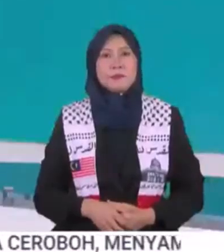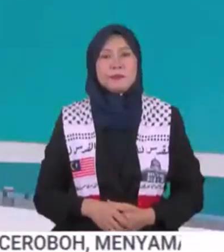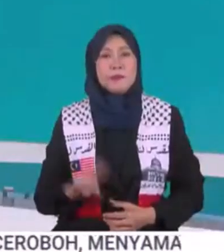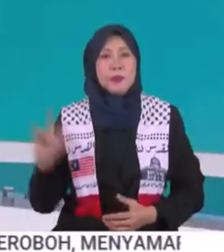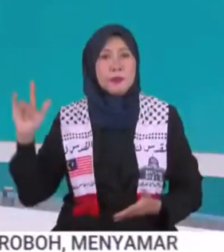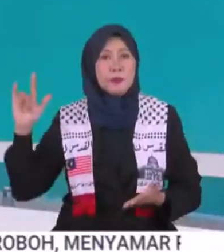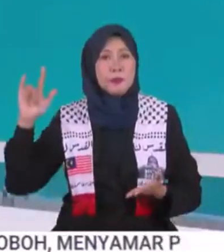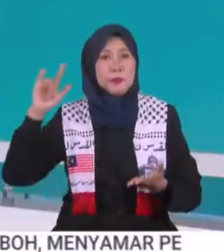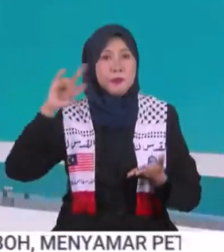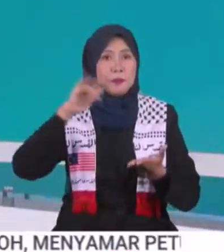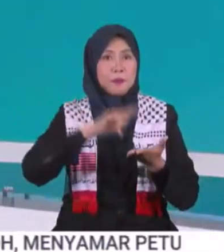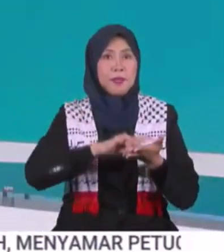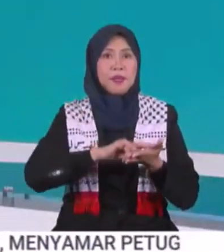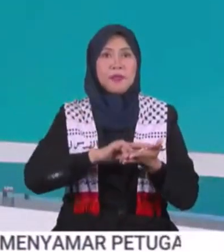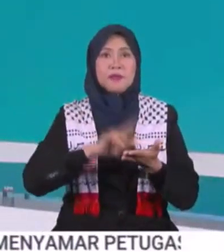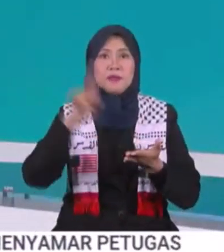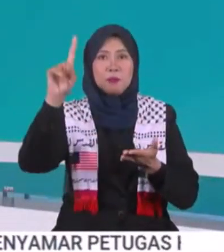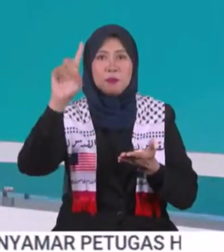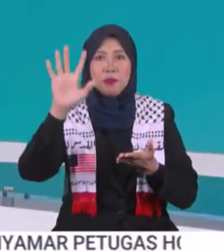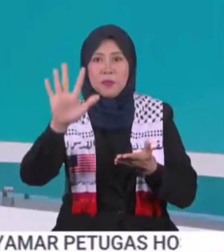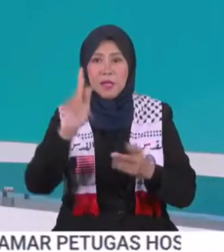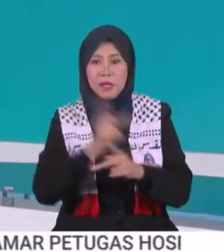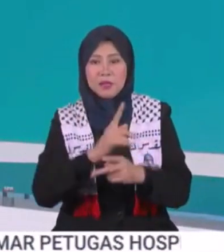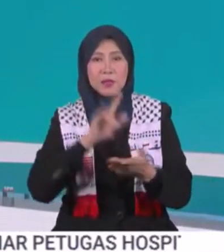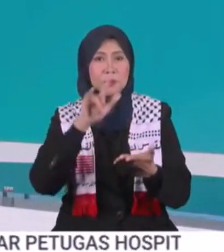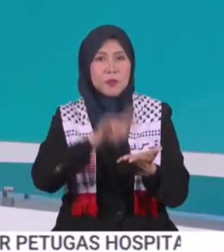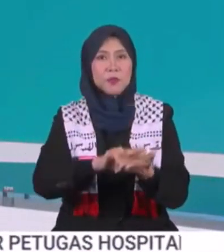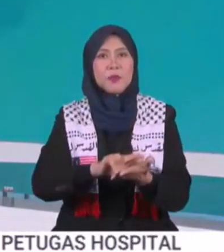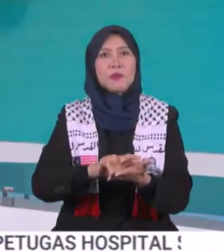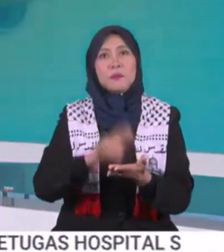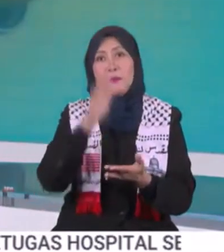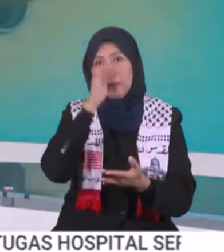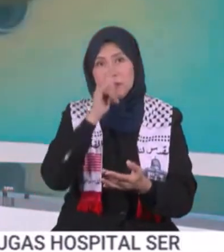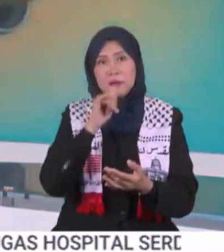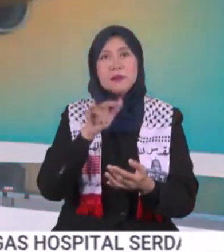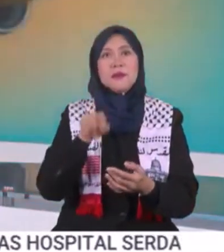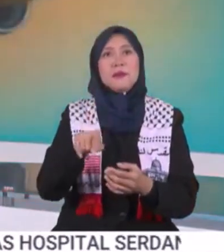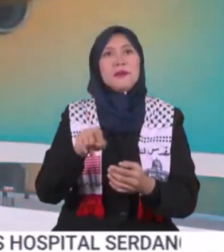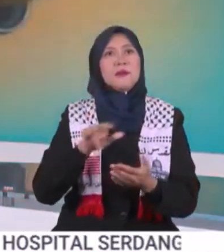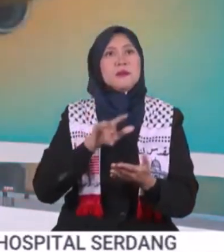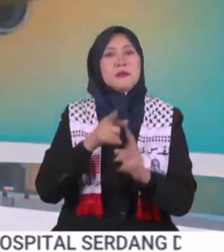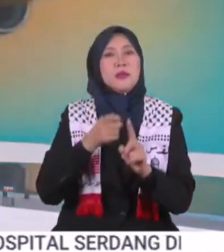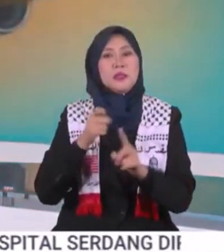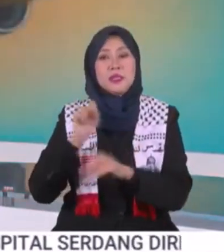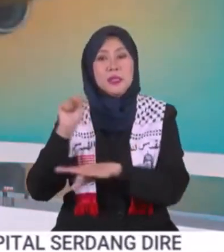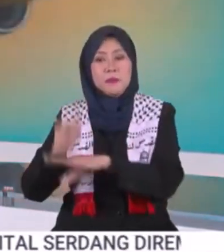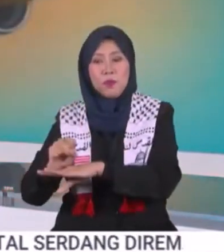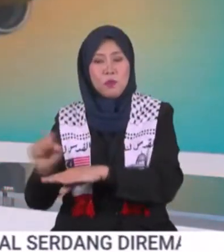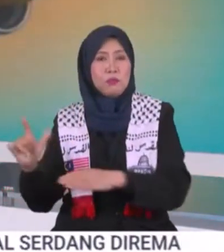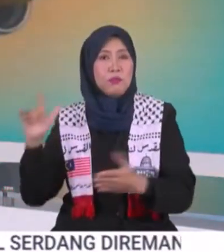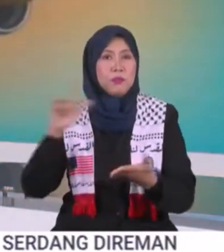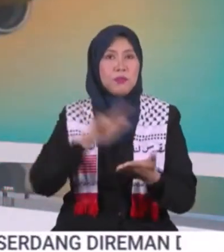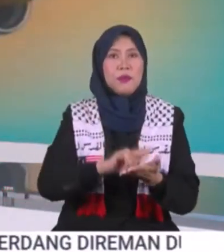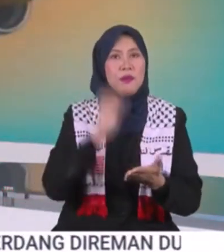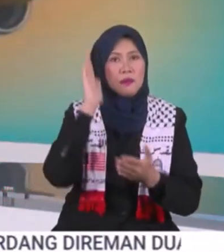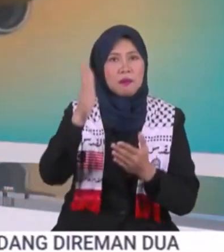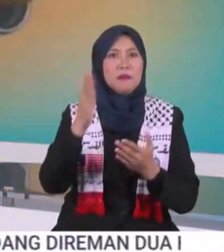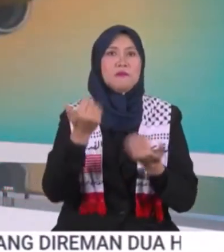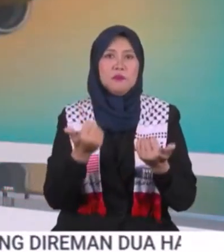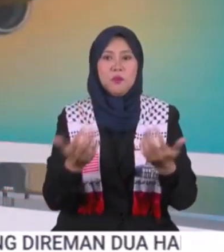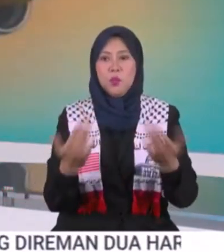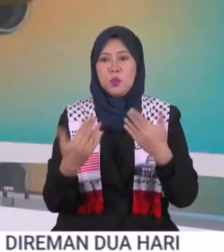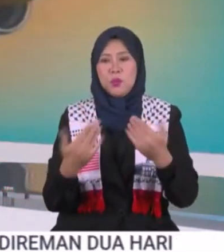penerbangan 5 kali seminggu ke Melaka oleh syarikat penerbangan tambang murah di dari Singapura, Scoot bakal merancakkan